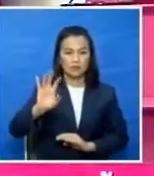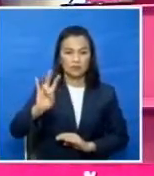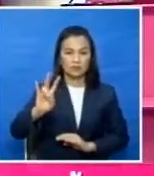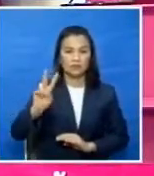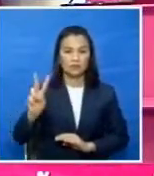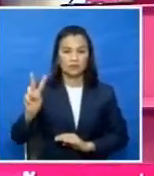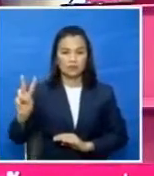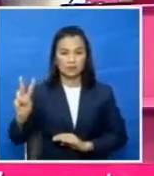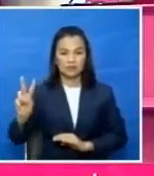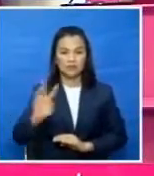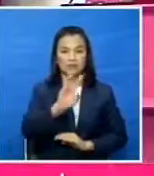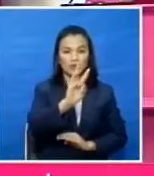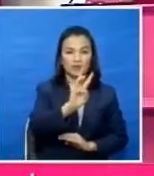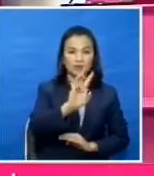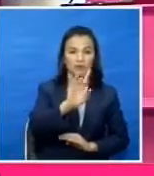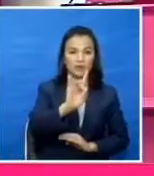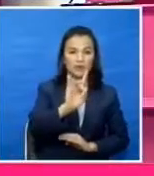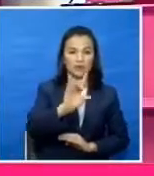683972